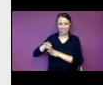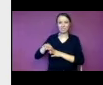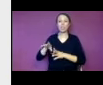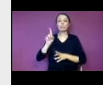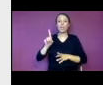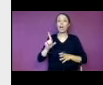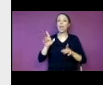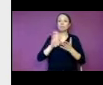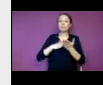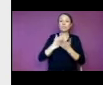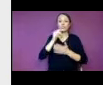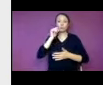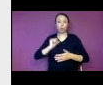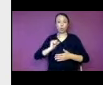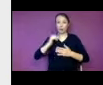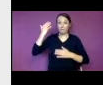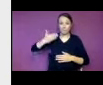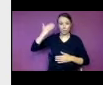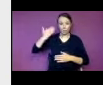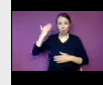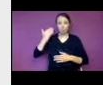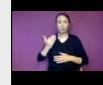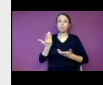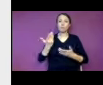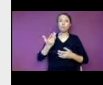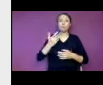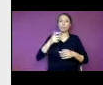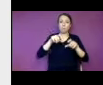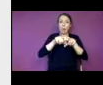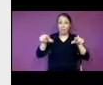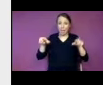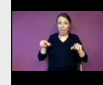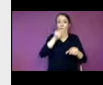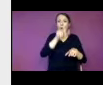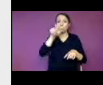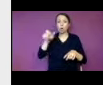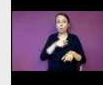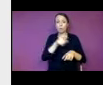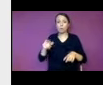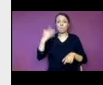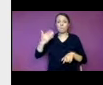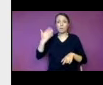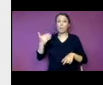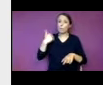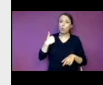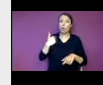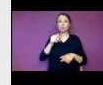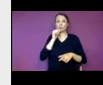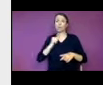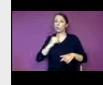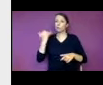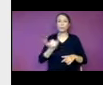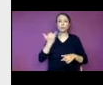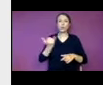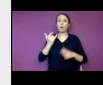wczorajszy wykład, w trakcie którego paneliści wielokrotnie zwracali uwagę, że wieś bardzo dynamicznie się zmienia